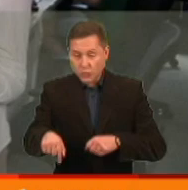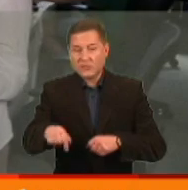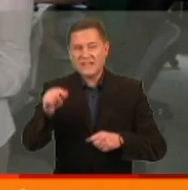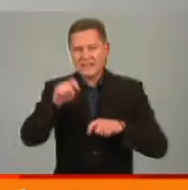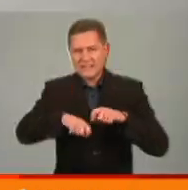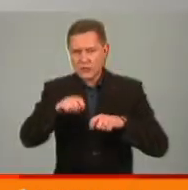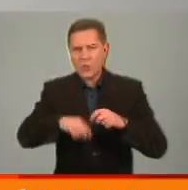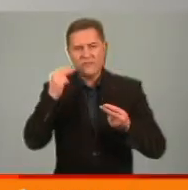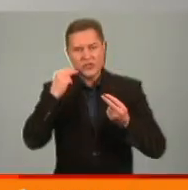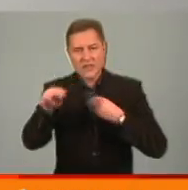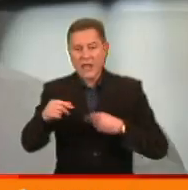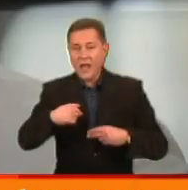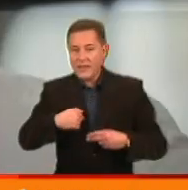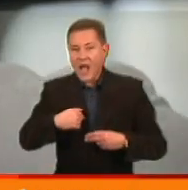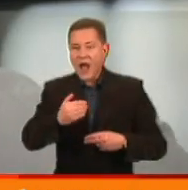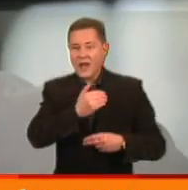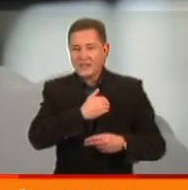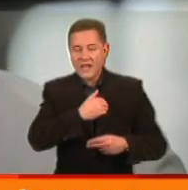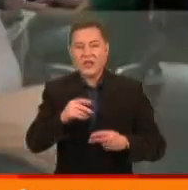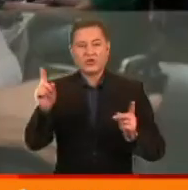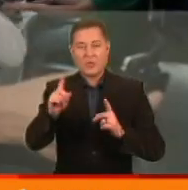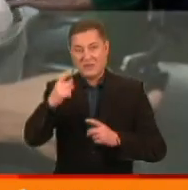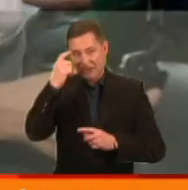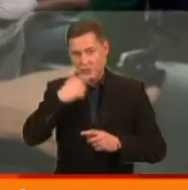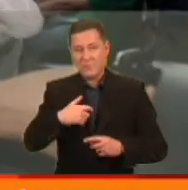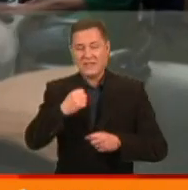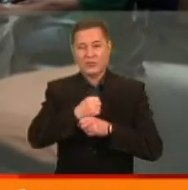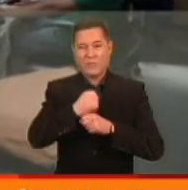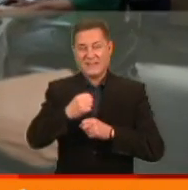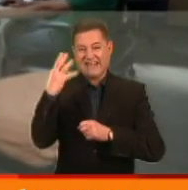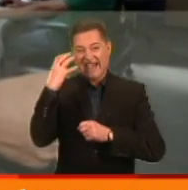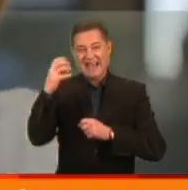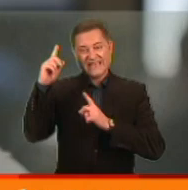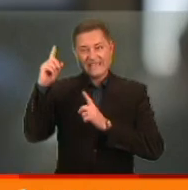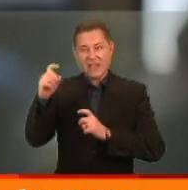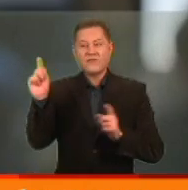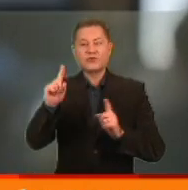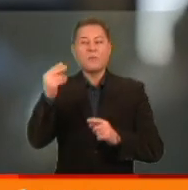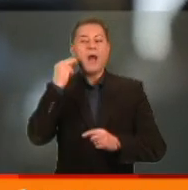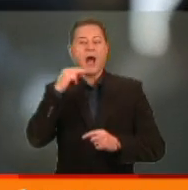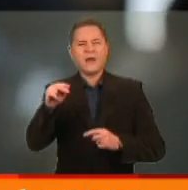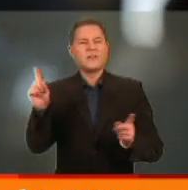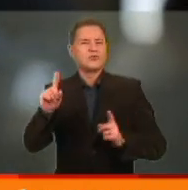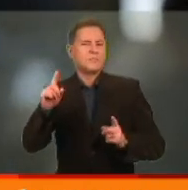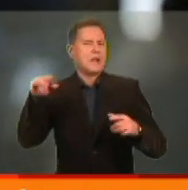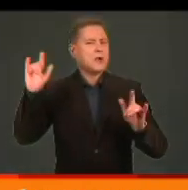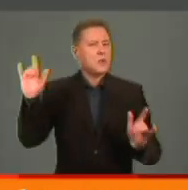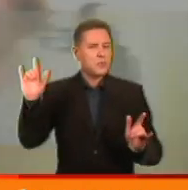удосконалюють. Я просто не могла втриматися, аби й собі селфі не зробити. І щоб я гарно вийшла. Ні, ну подожди. Як-то так круто. Так,